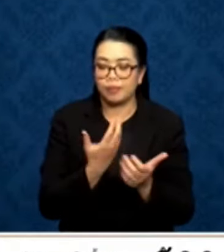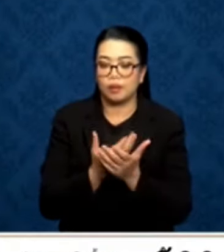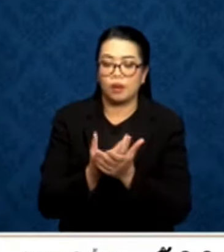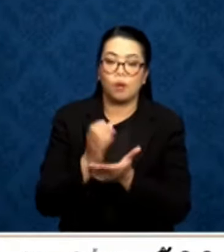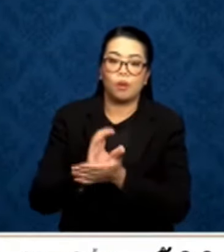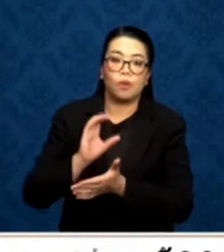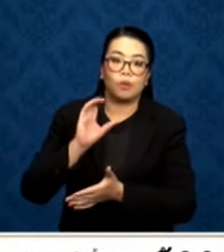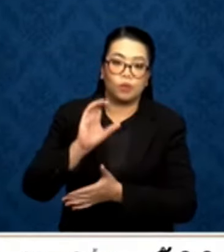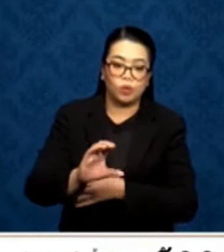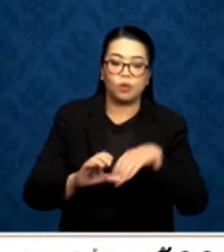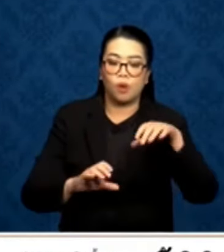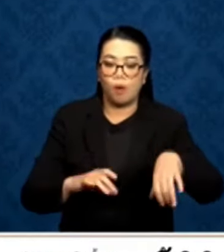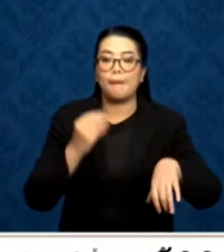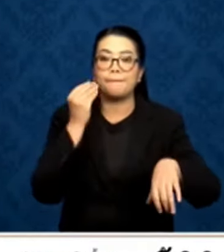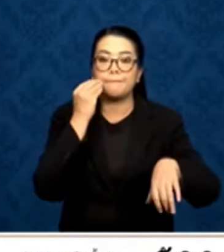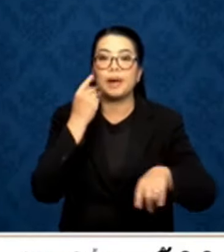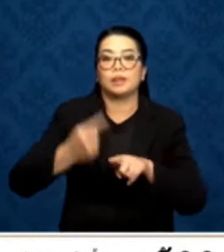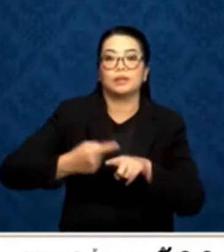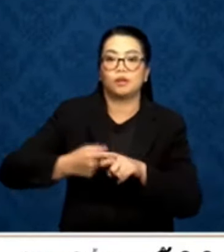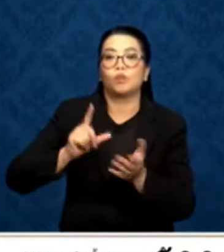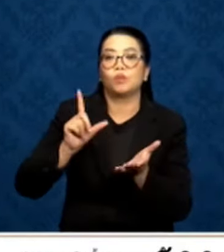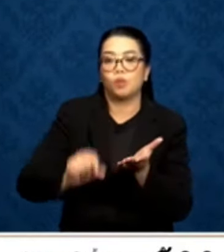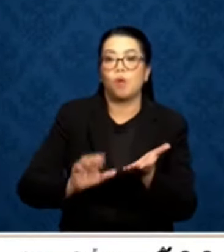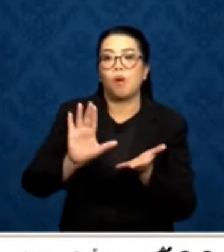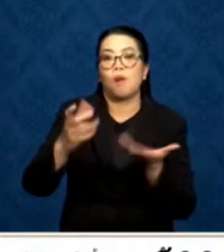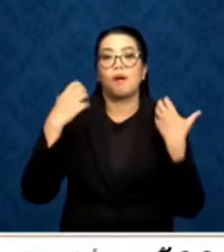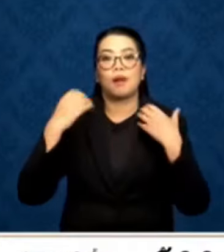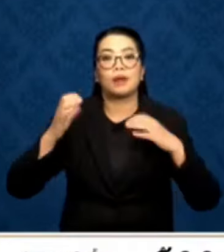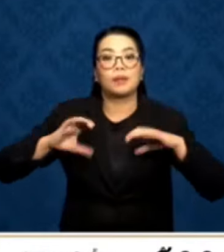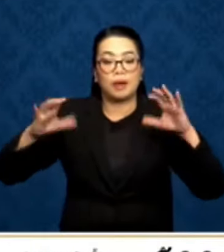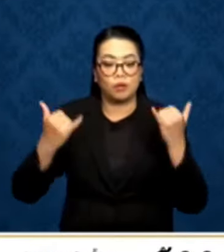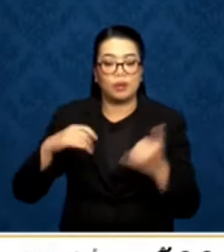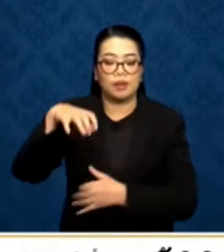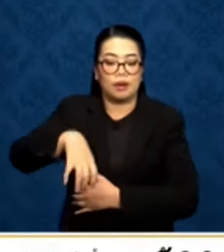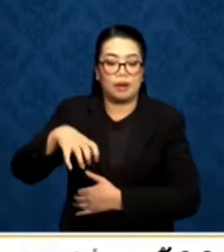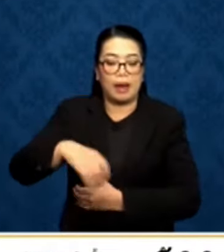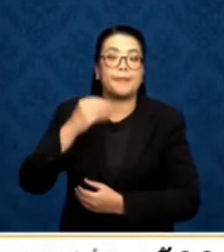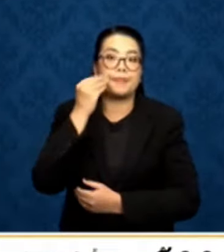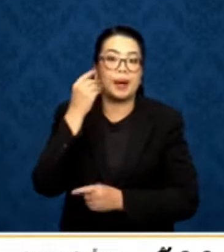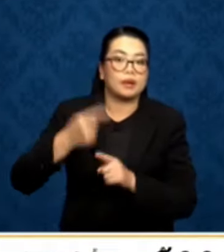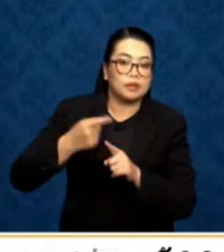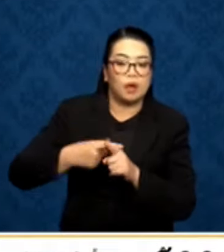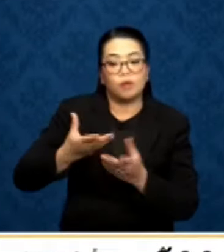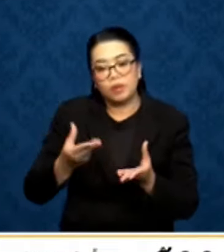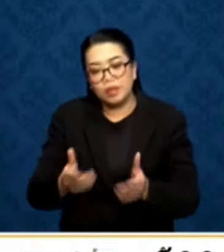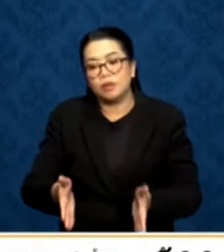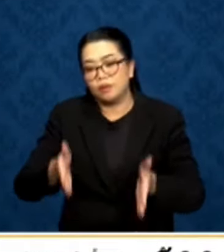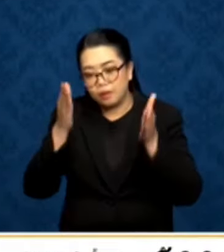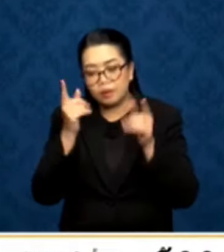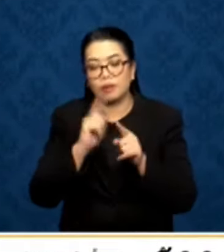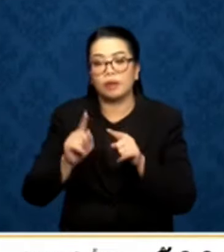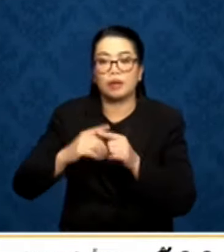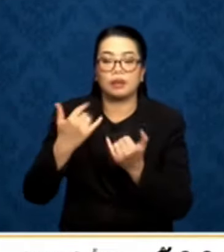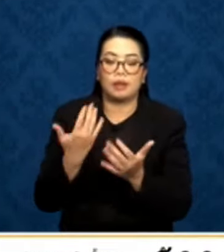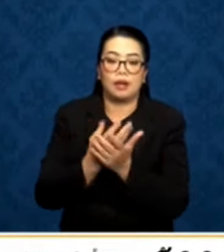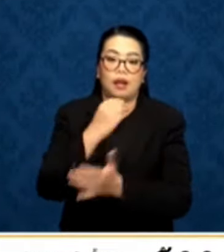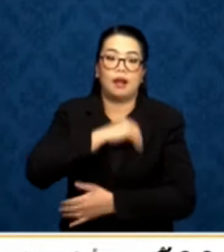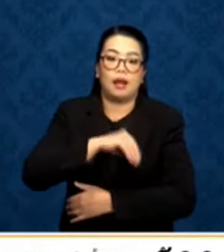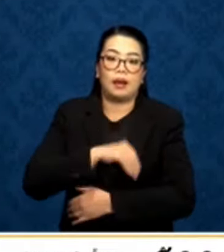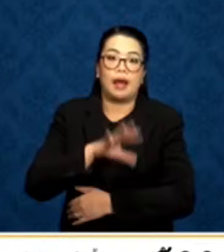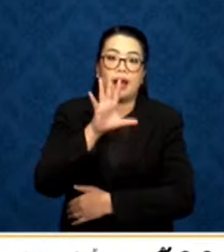ทุนของการเคหะนั้นนะครับต้องเรียนว่าในปัจจุบันการเคหะแห่งชาตินั้นเรามีเอ่อเงินรายได้อยู่ประมาณ 5,800